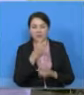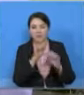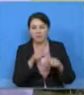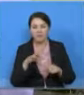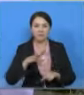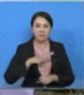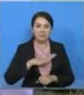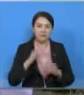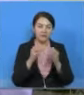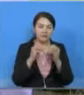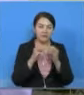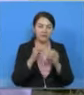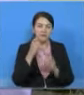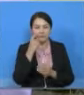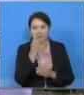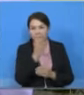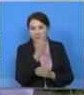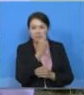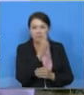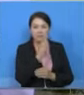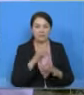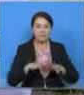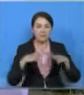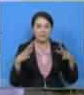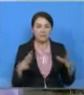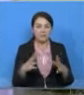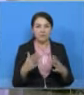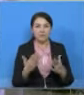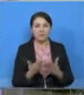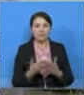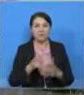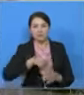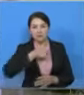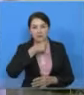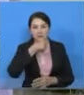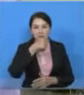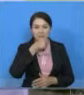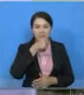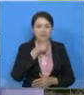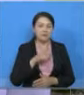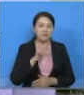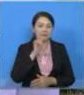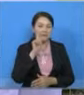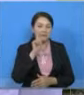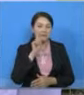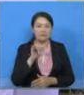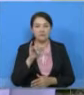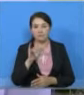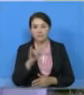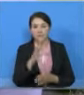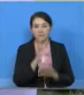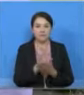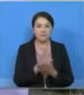до 10 зубов. Да. Ну, больше, конечно, чем старше, подростки, у них